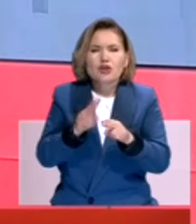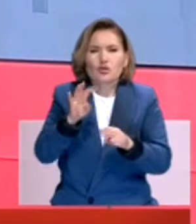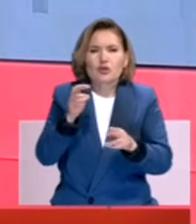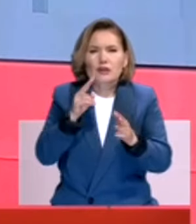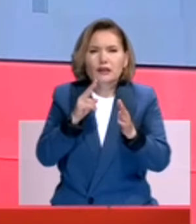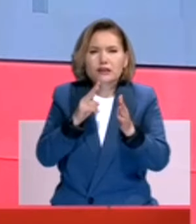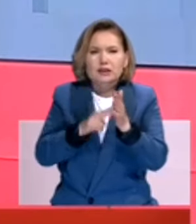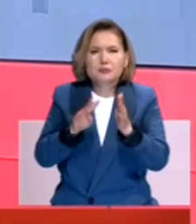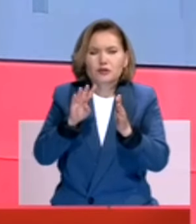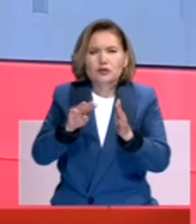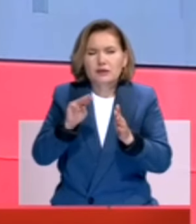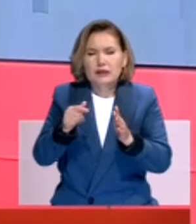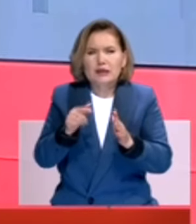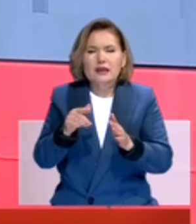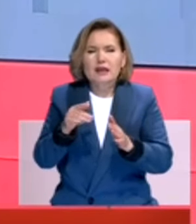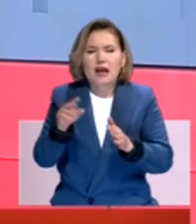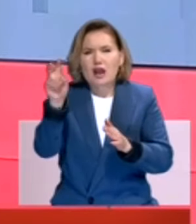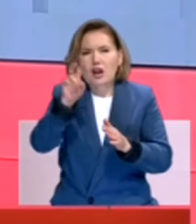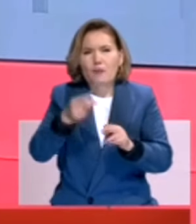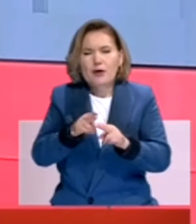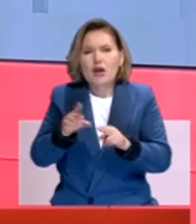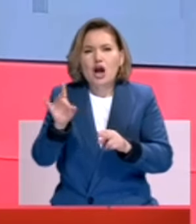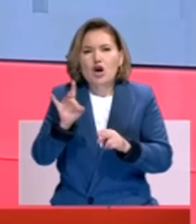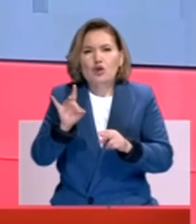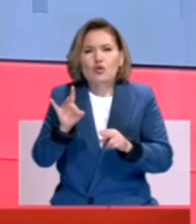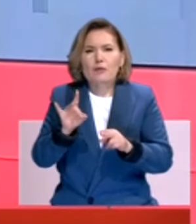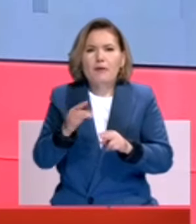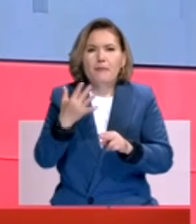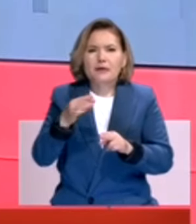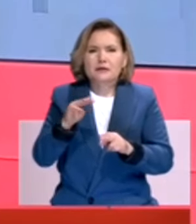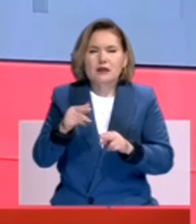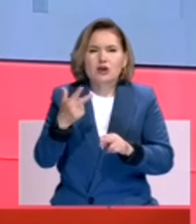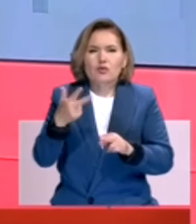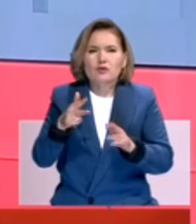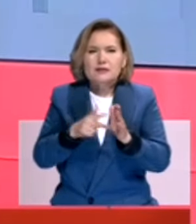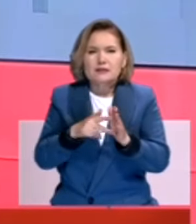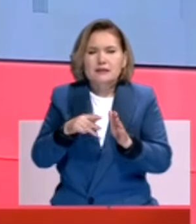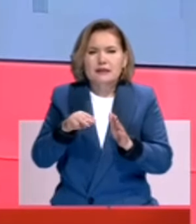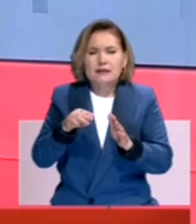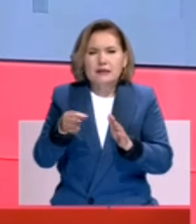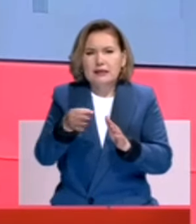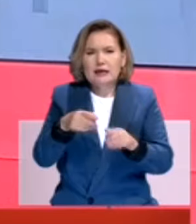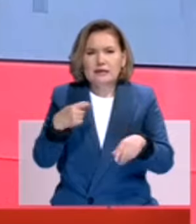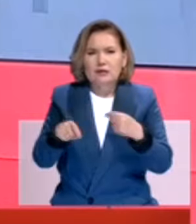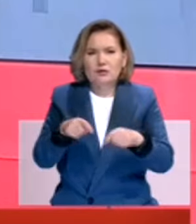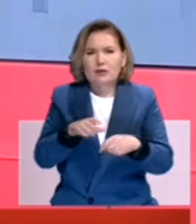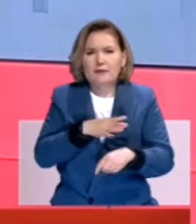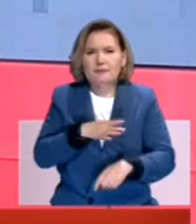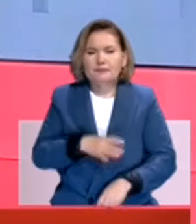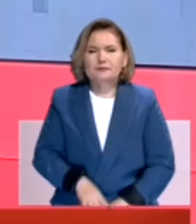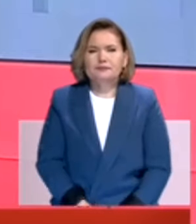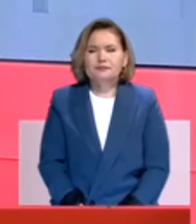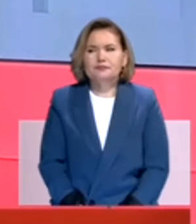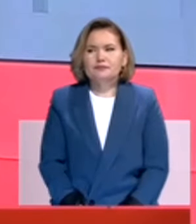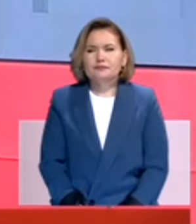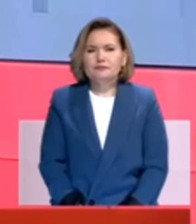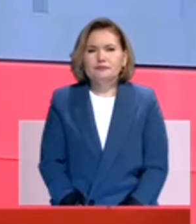евро 517 теңге. Ал рубль 5 теңге 38 тиыннан сатылып жатыр.